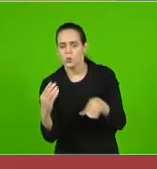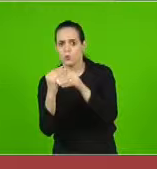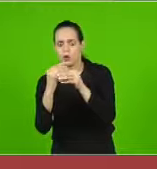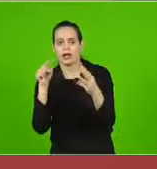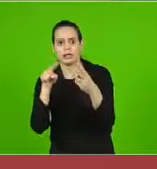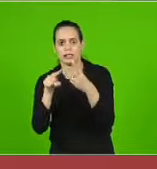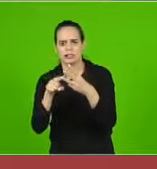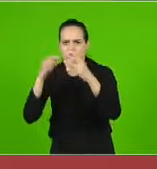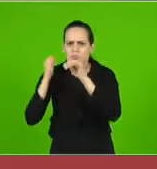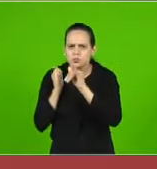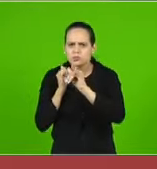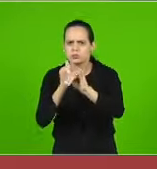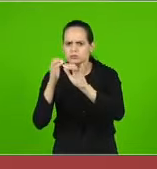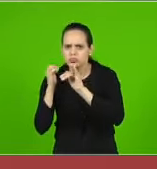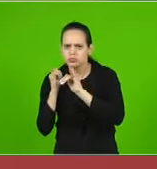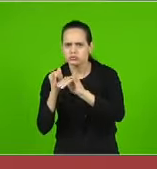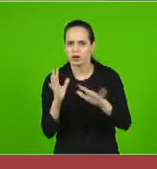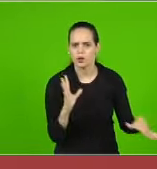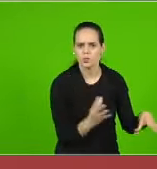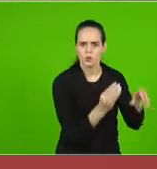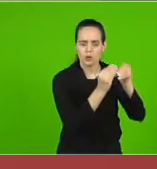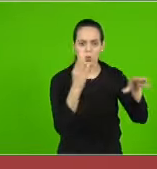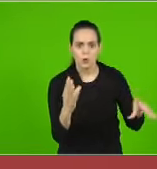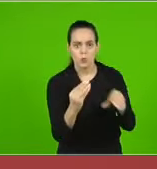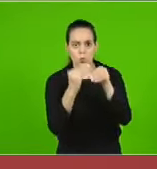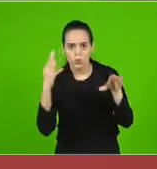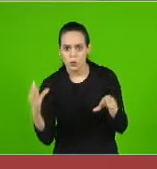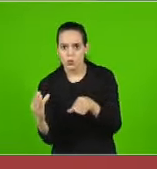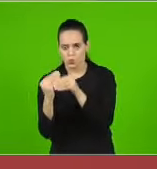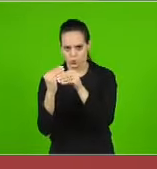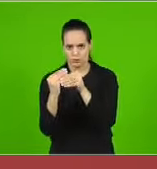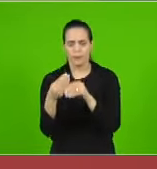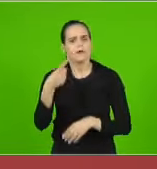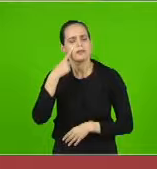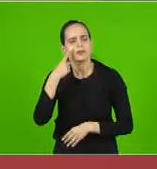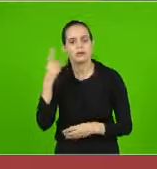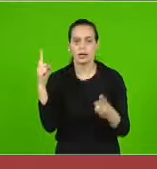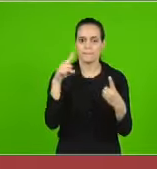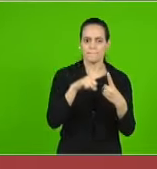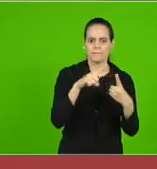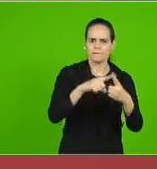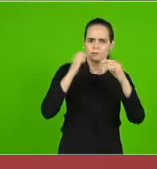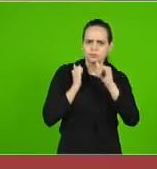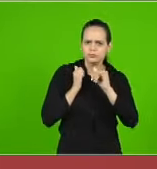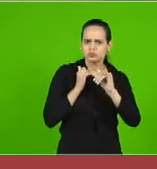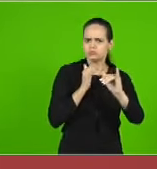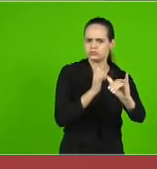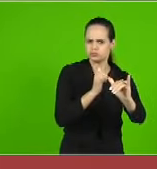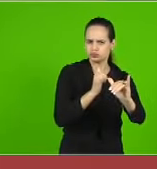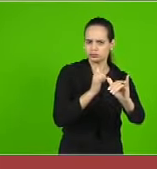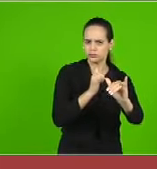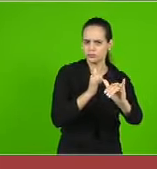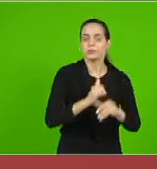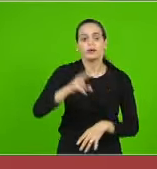результат первый, он продолжает происходить, они наслаиваются друг на друга. Итак, давайте взглянем на первую, на вторую, на третью